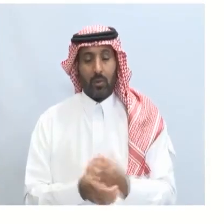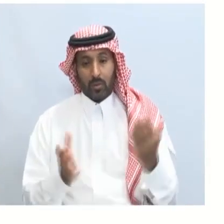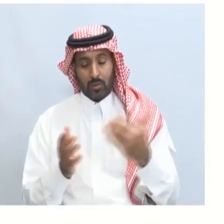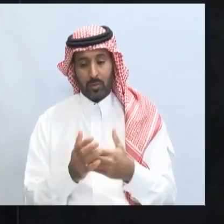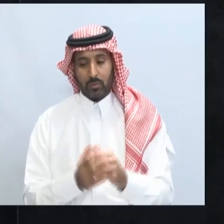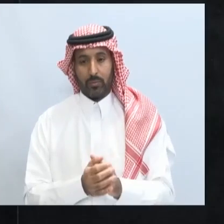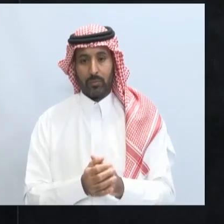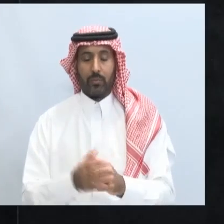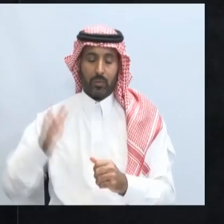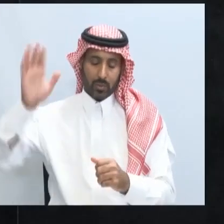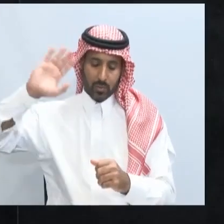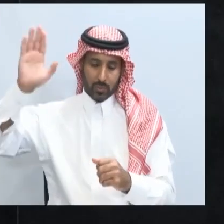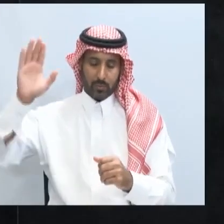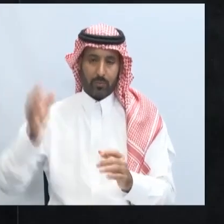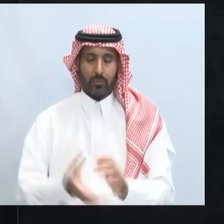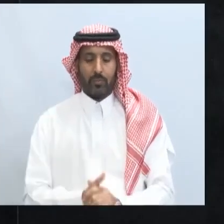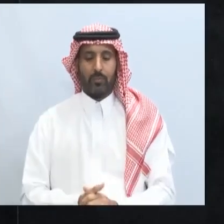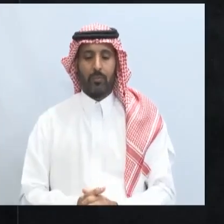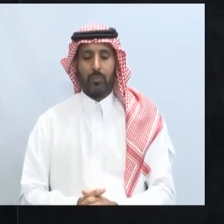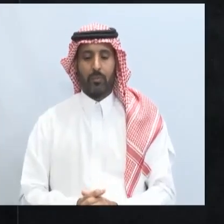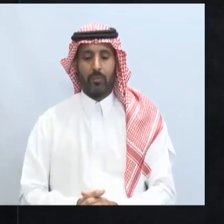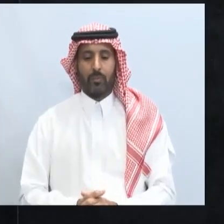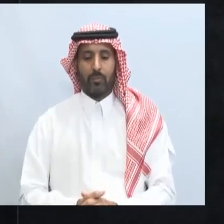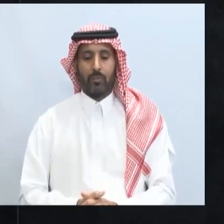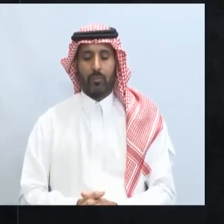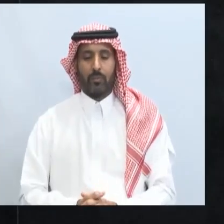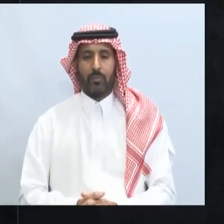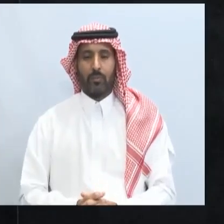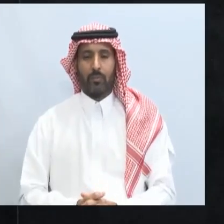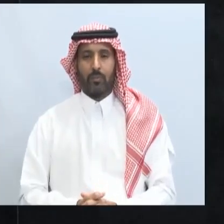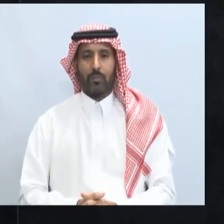لكم والسلام عليكم ورحمه الله وبركاته